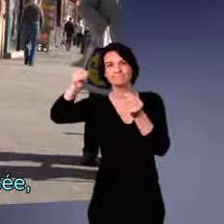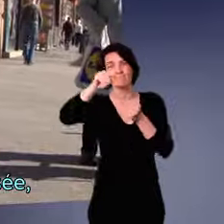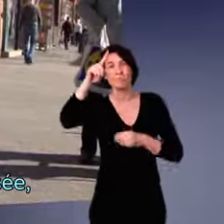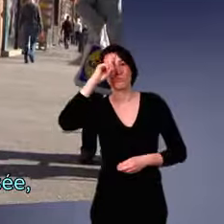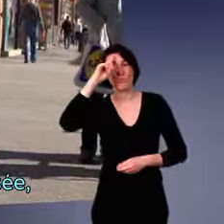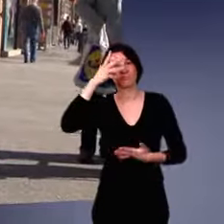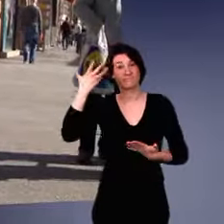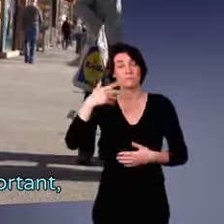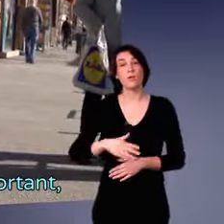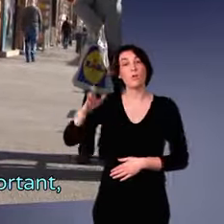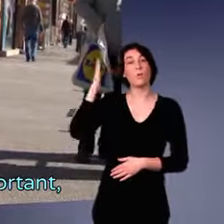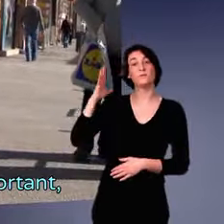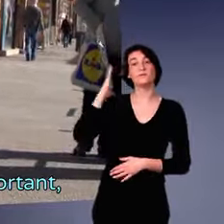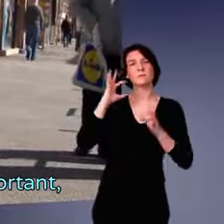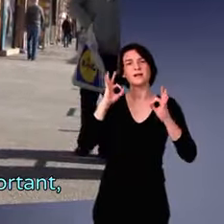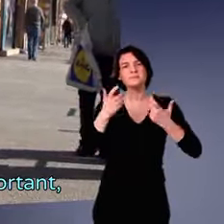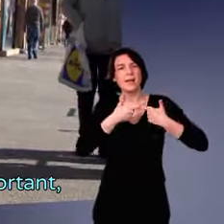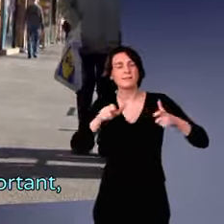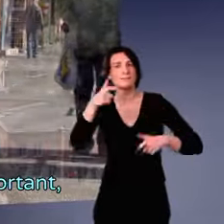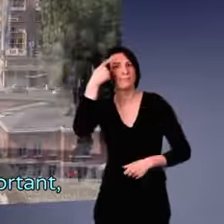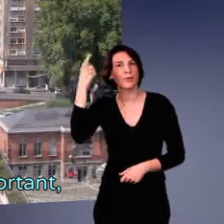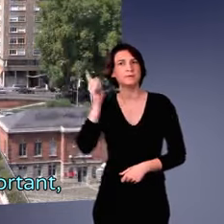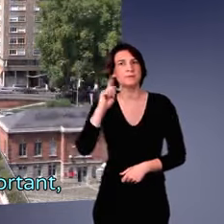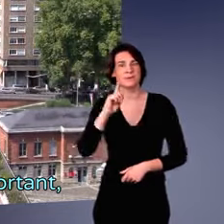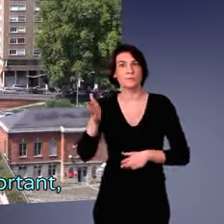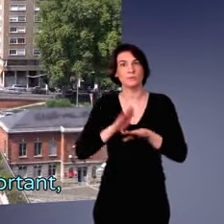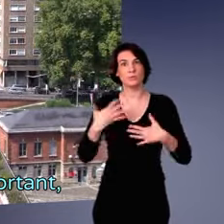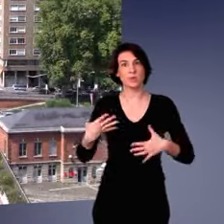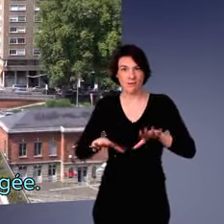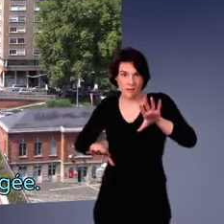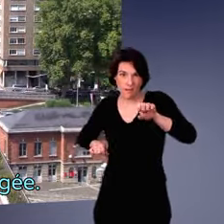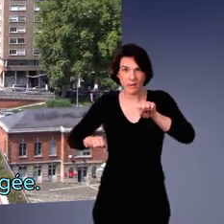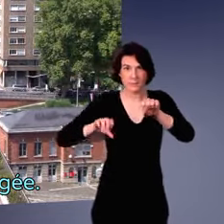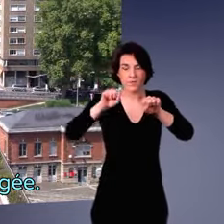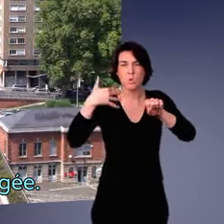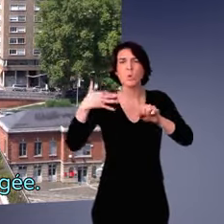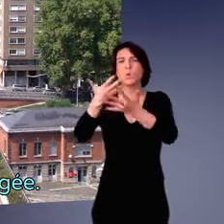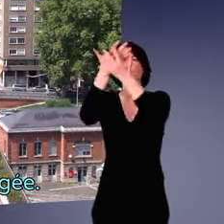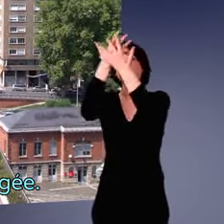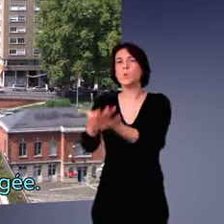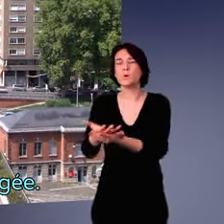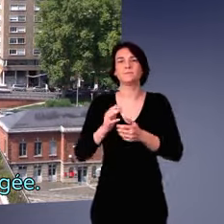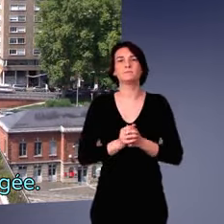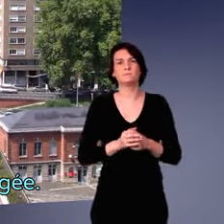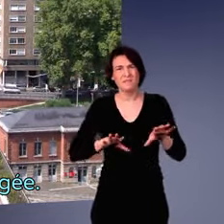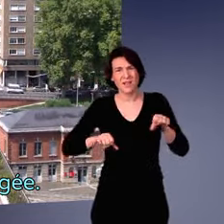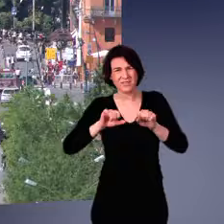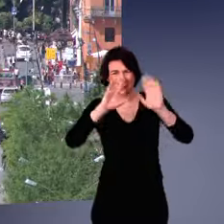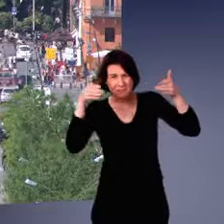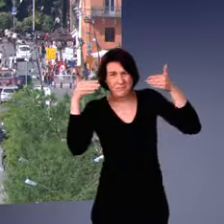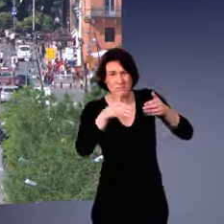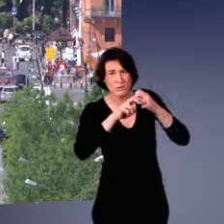récemment repoussé juger irréaliste tant le travail à faire est important l'accessibilité ayant été longtemps